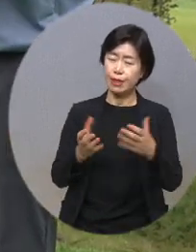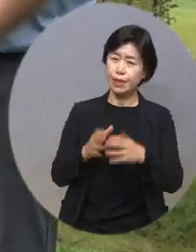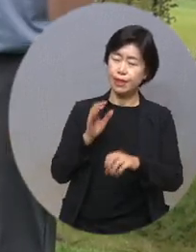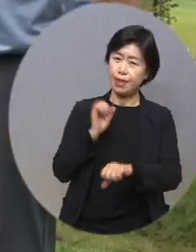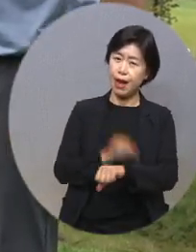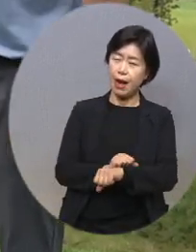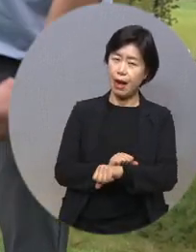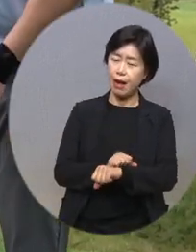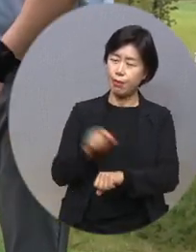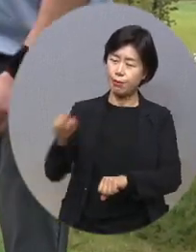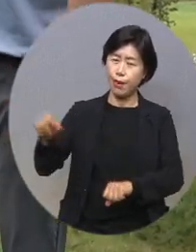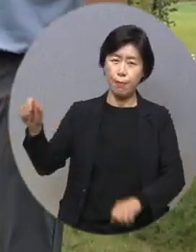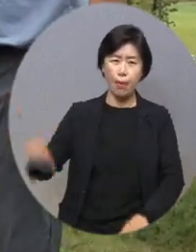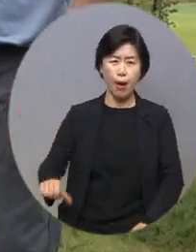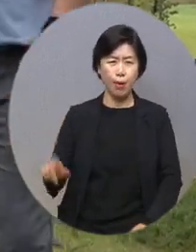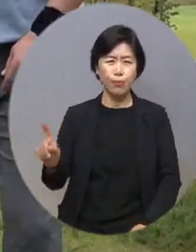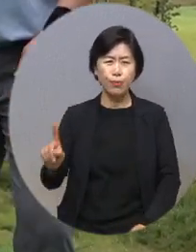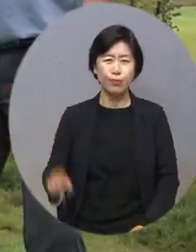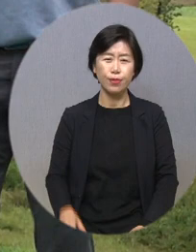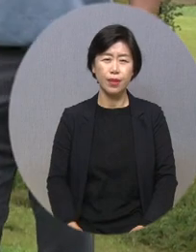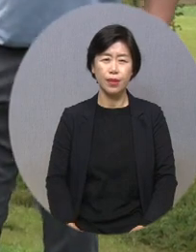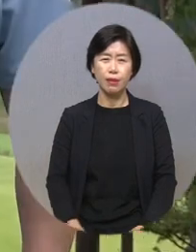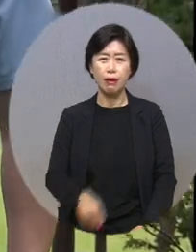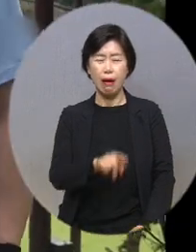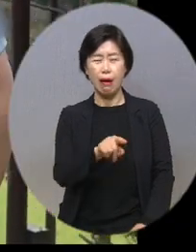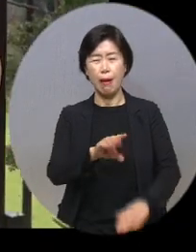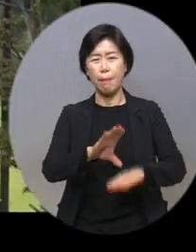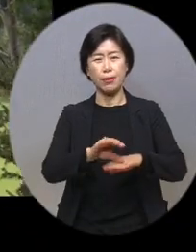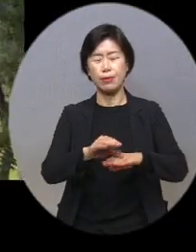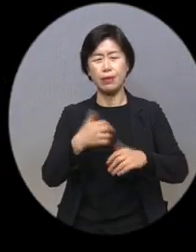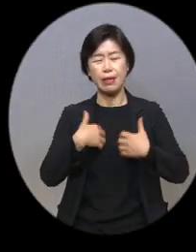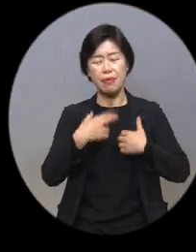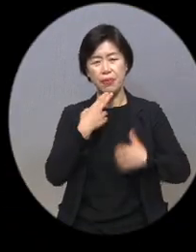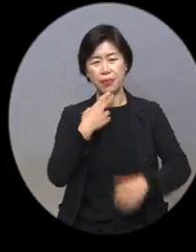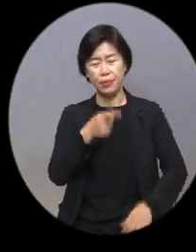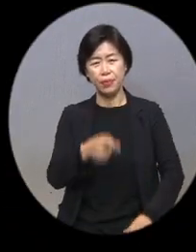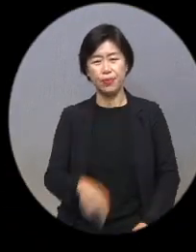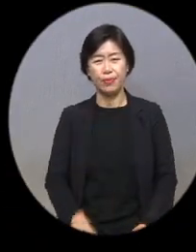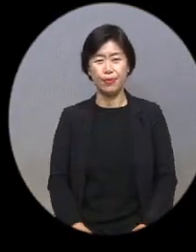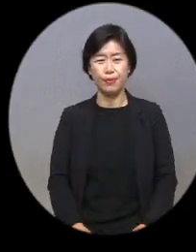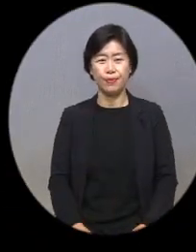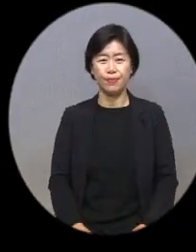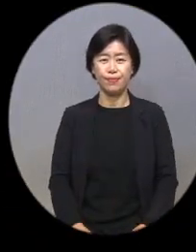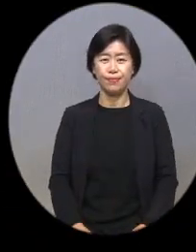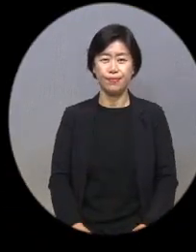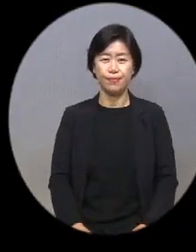좀 져주기도 하고 해야 되는데. 아니 뭐 업다운이 있어야지. 아 그러니까요. 방송을 모르는 거야.